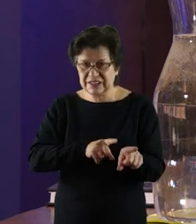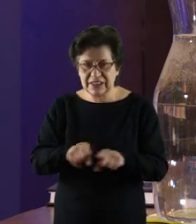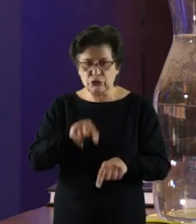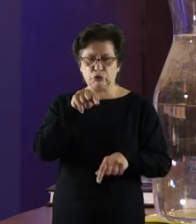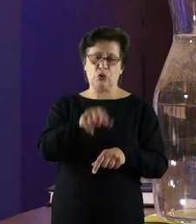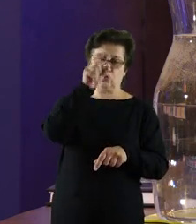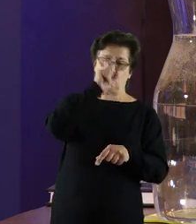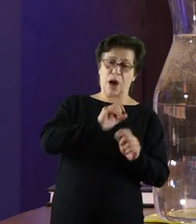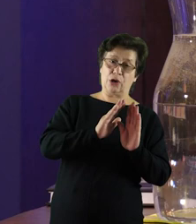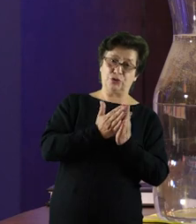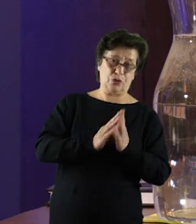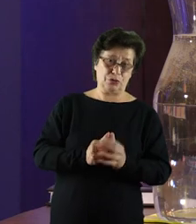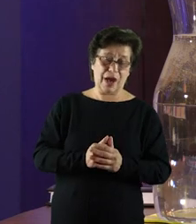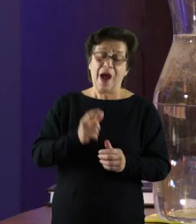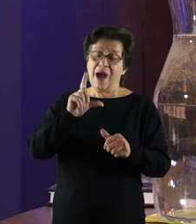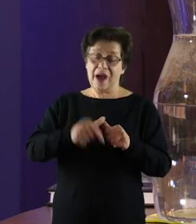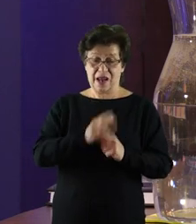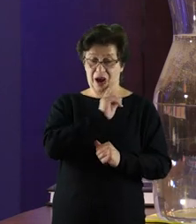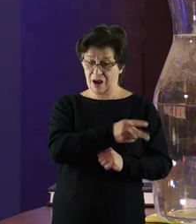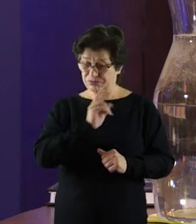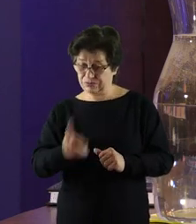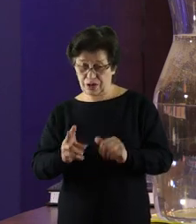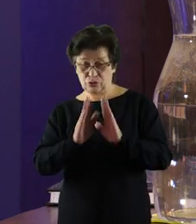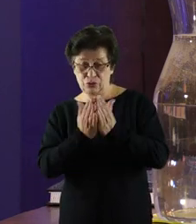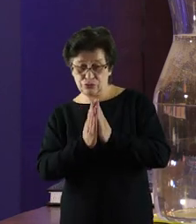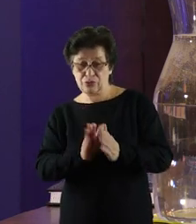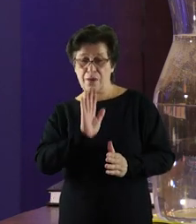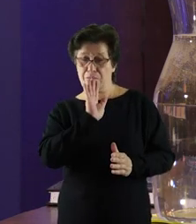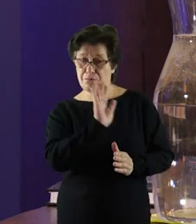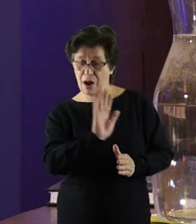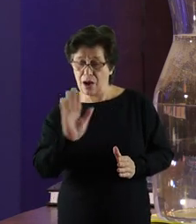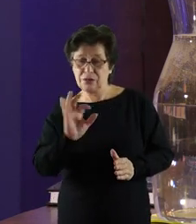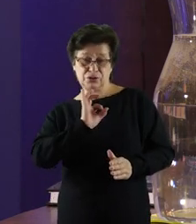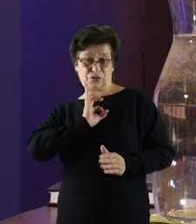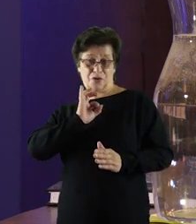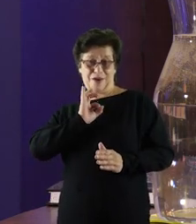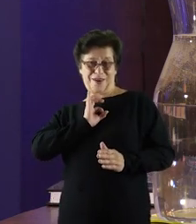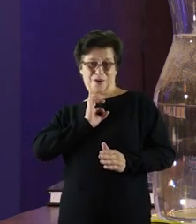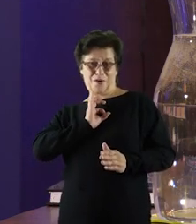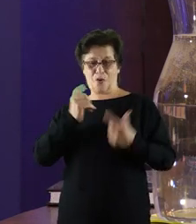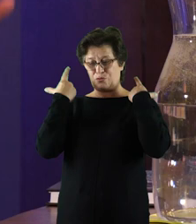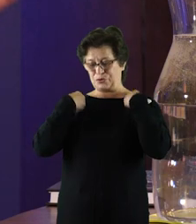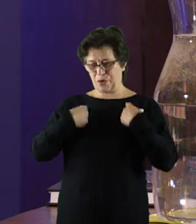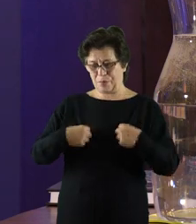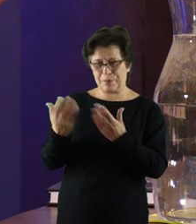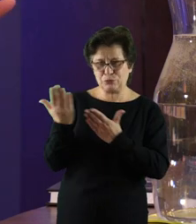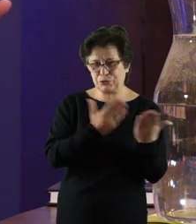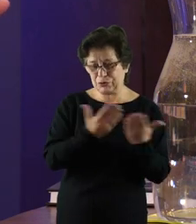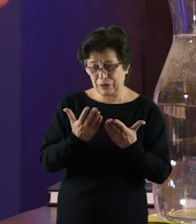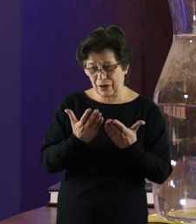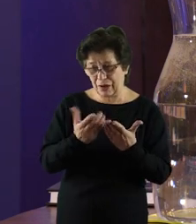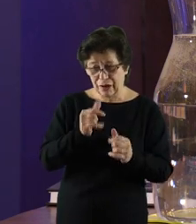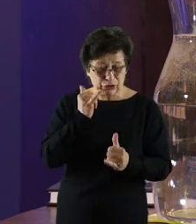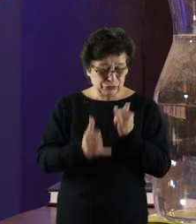bo każda książka ma swojego czytelnika. Jeżeli książka mi się nie podoba, przyznaję, odkładam ją na